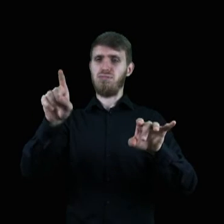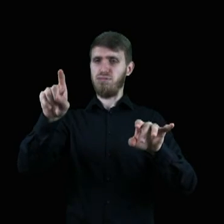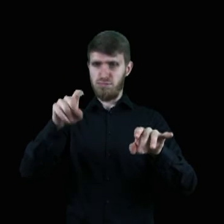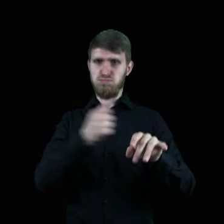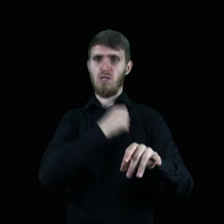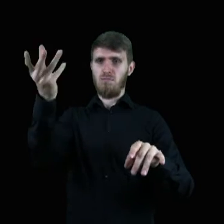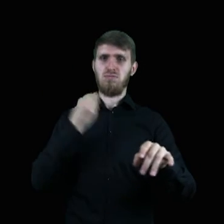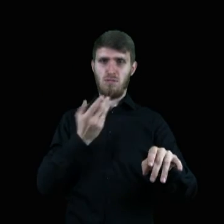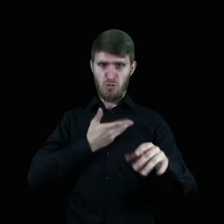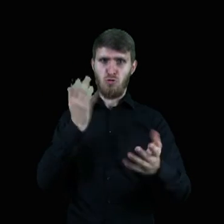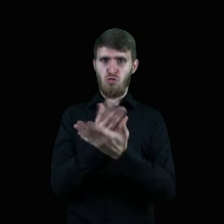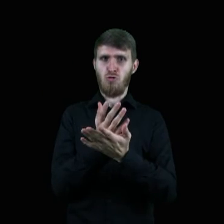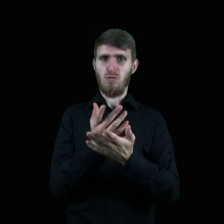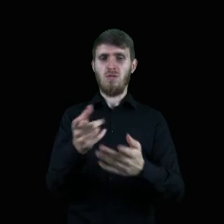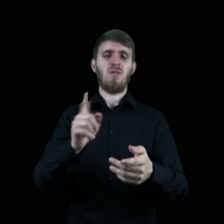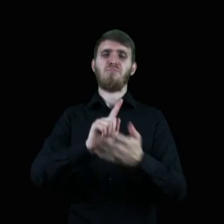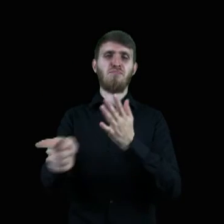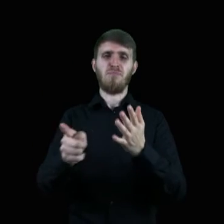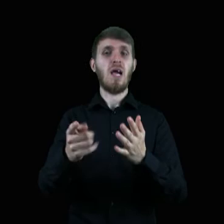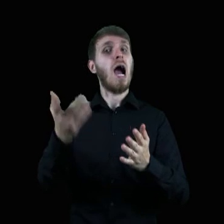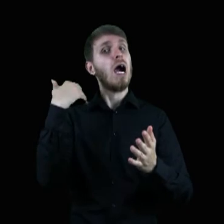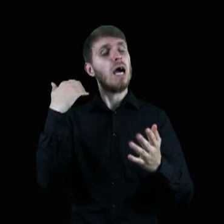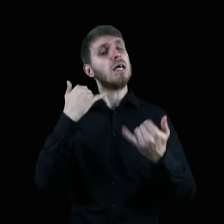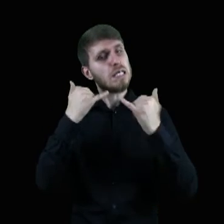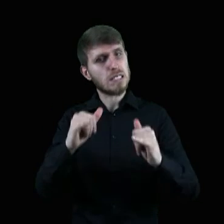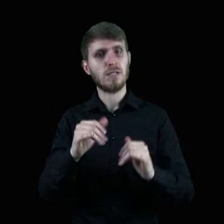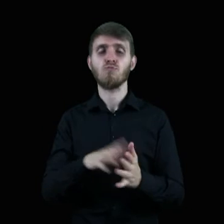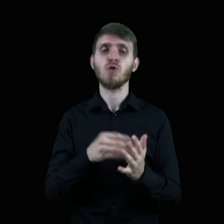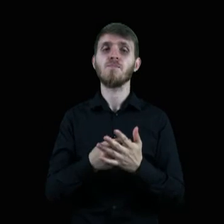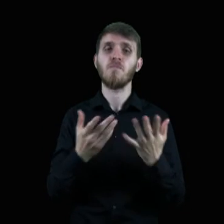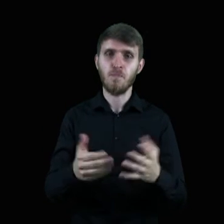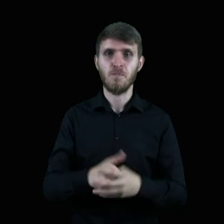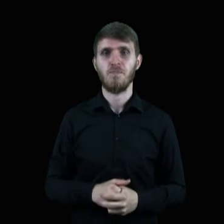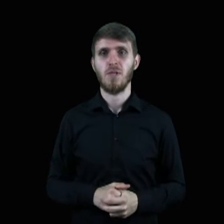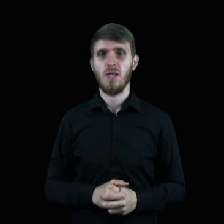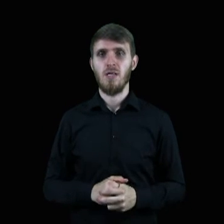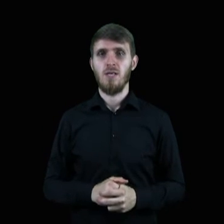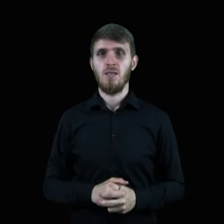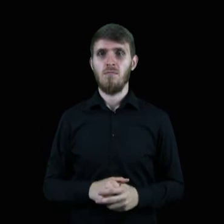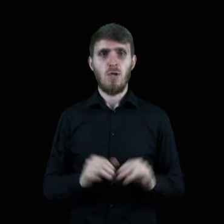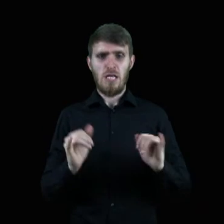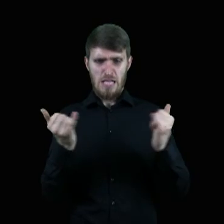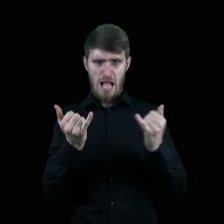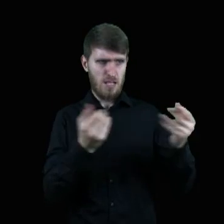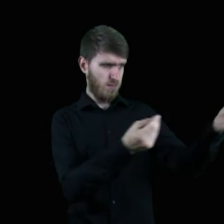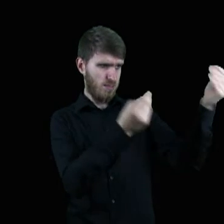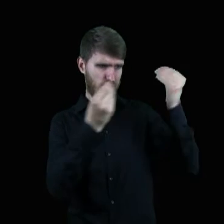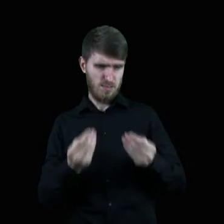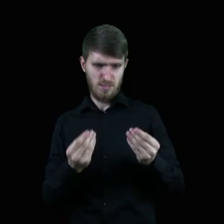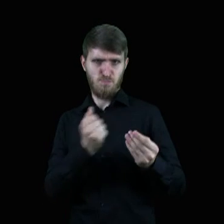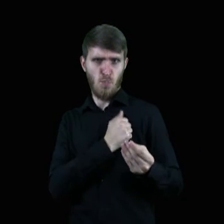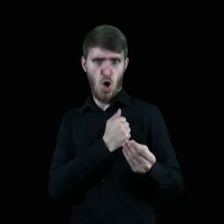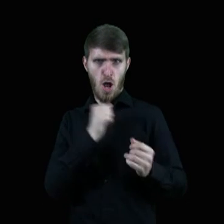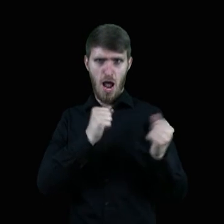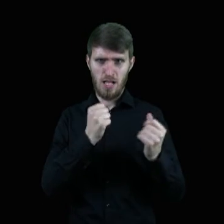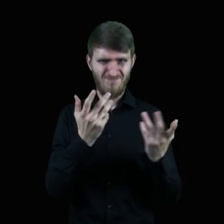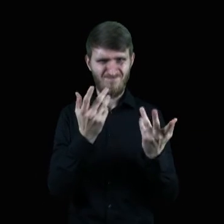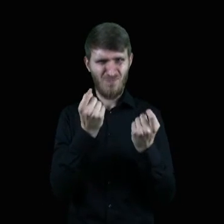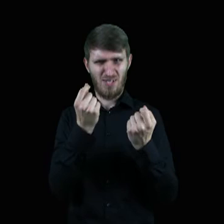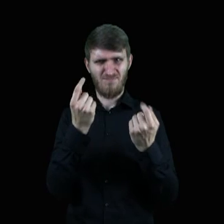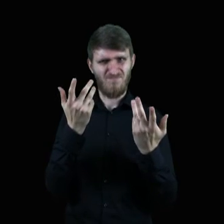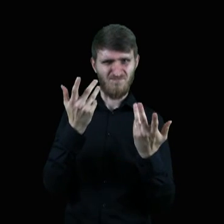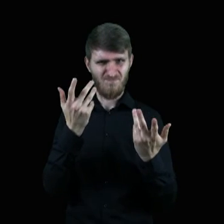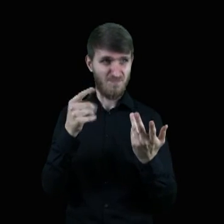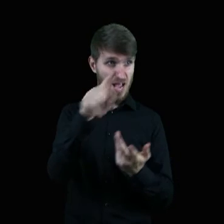złożeniu odpowiedniej dyspozycji, najczęściej w formie elektronicznej, ale prześledźmy ten proces krok po kroku. I może to trochę mało intuicyjne, bo jak można